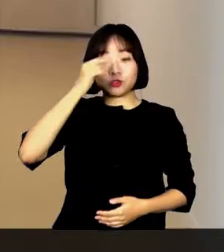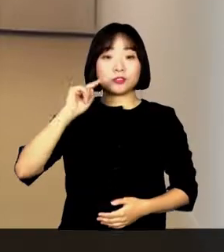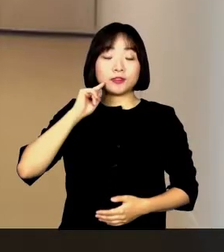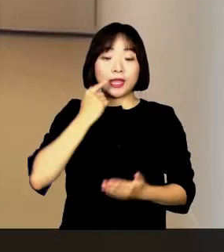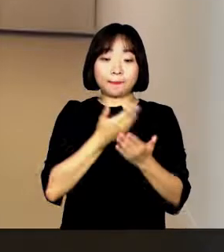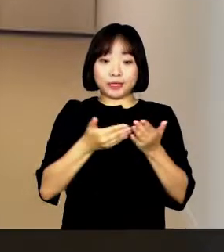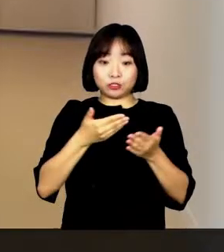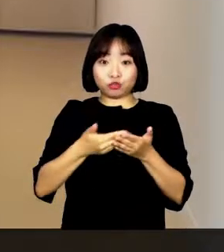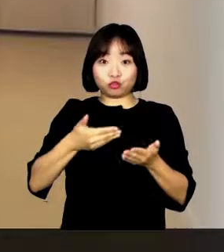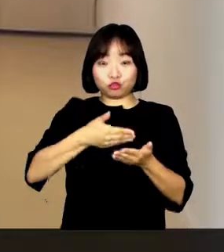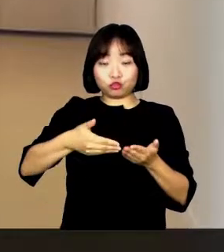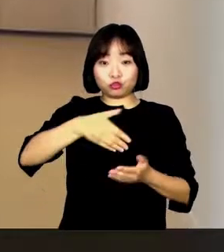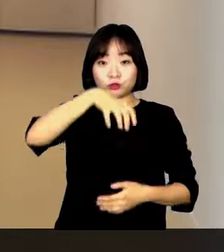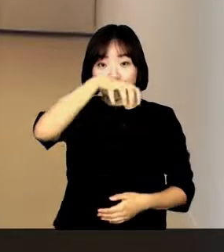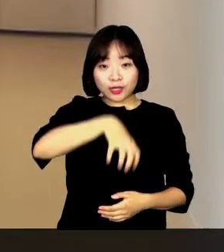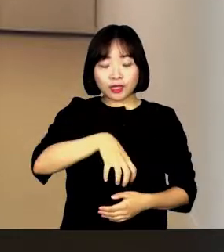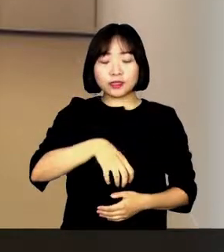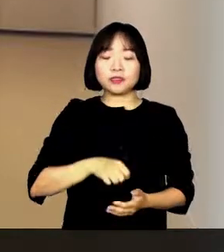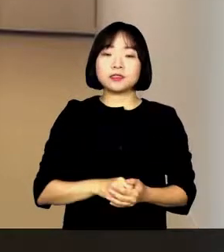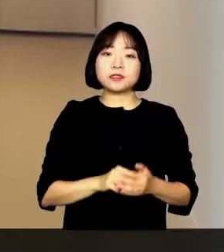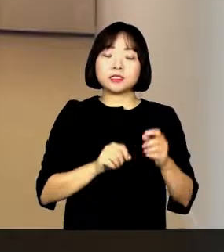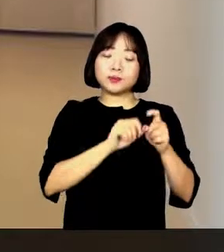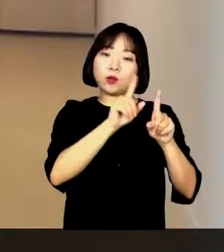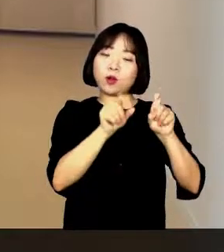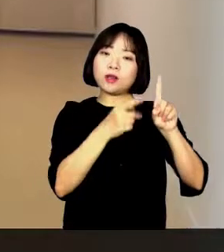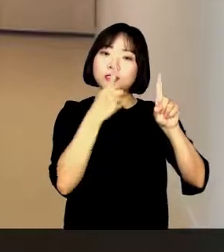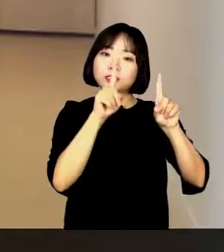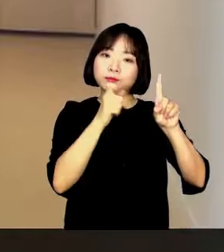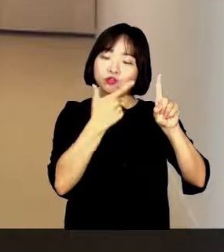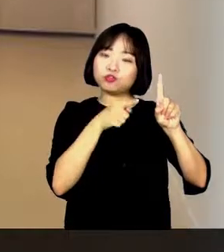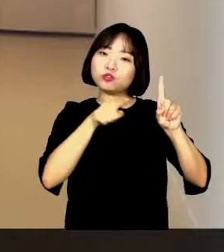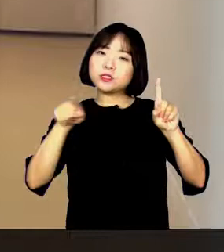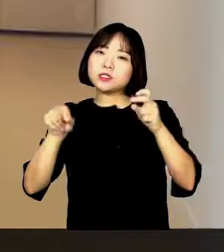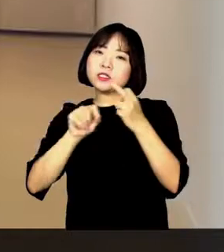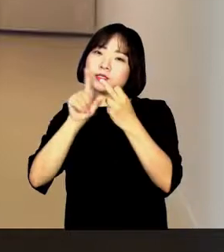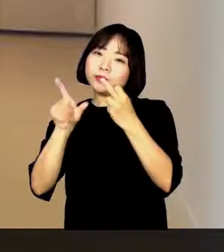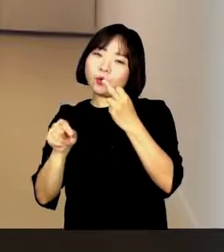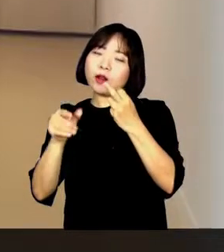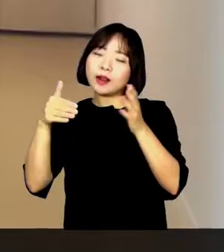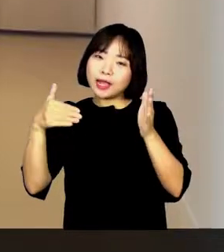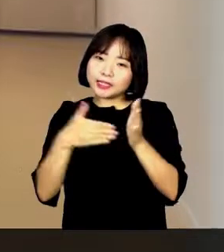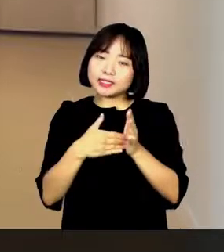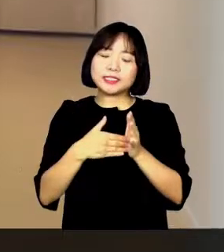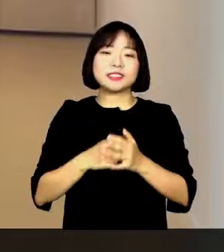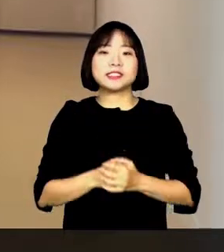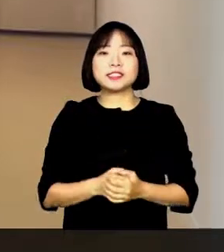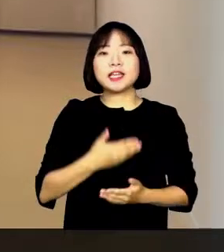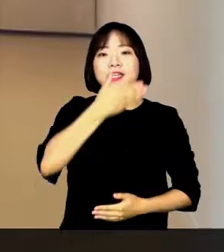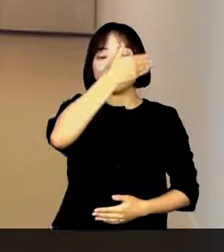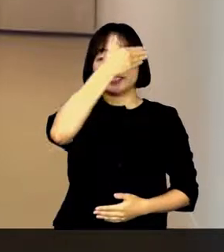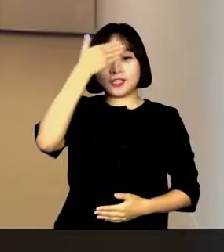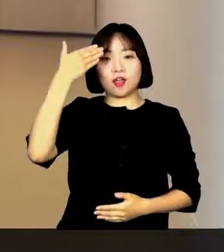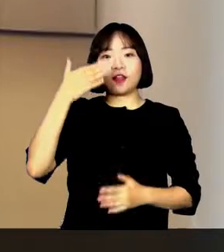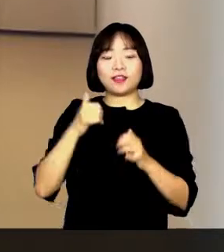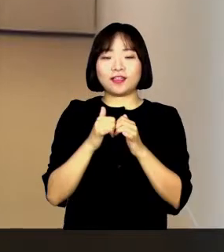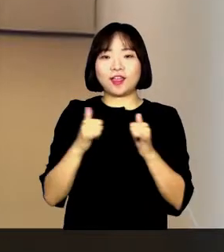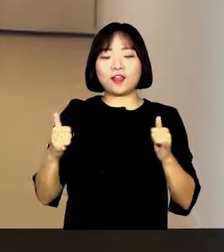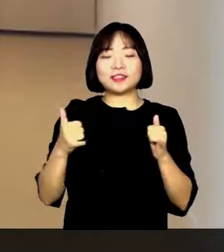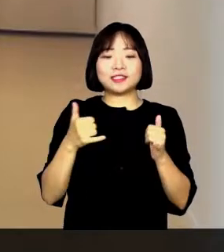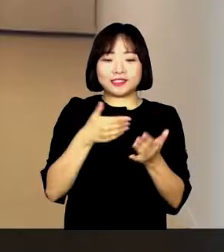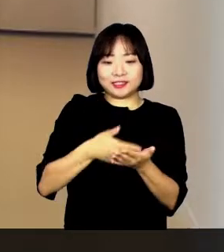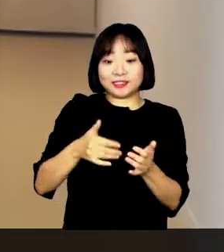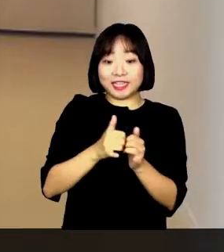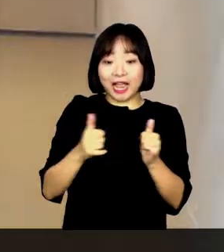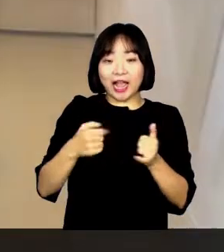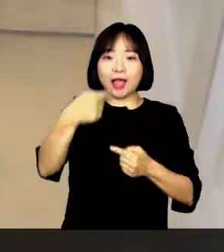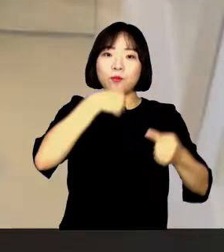천안예술의 전당 미술관에서 오는 11월 16일부터 12월 16일까지 열리는 청년작가전 참여작가를